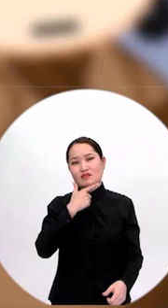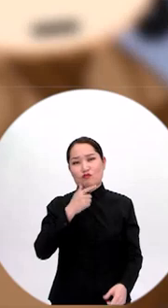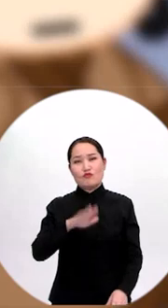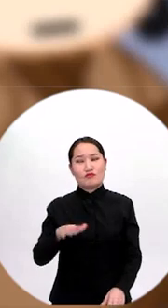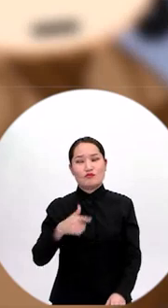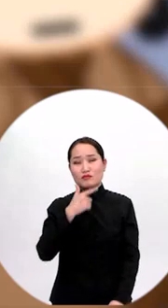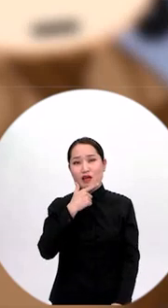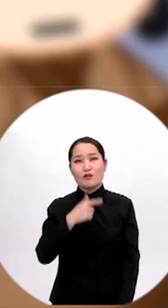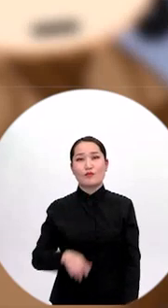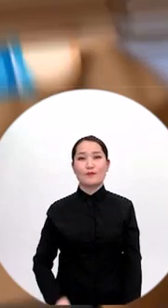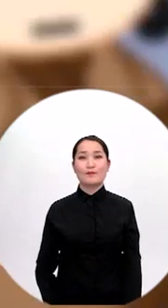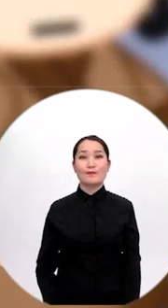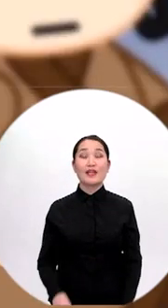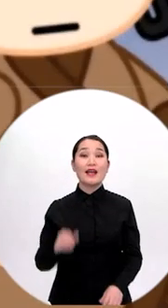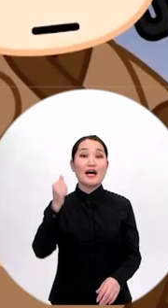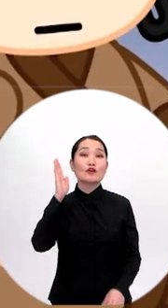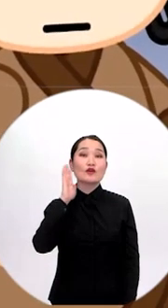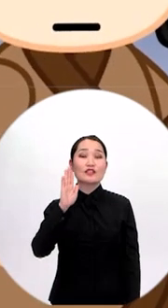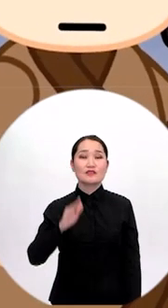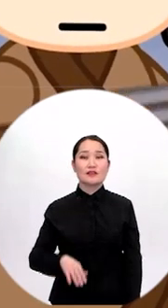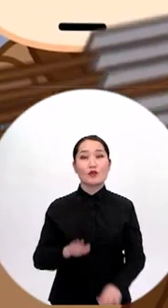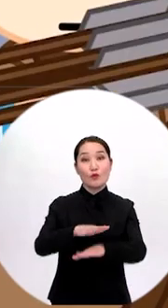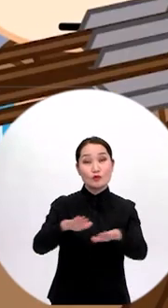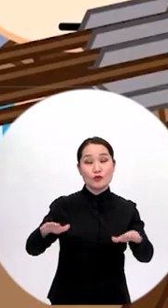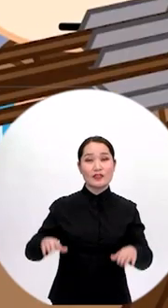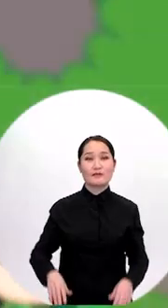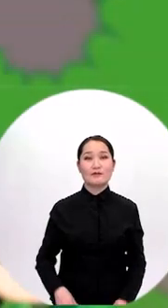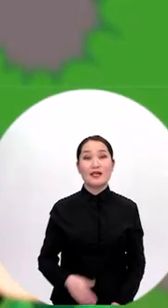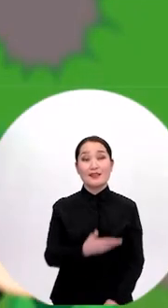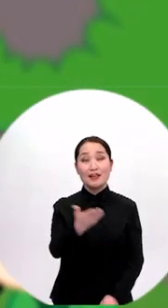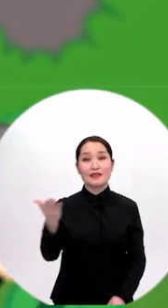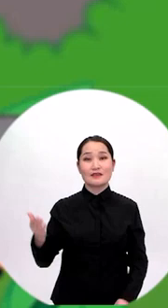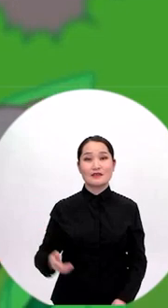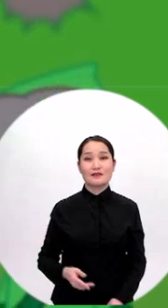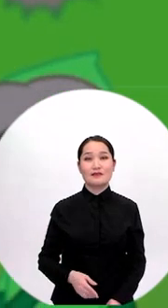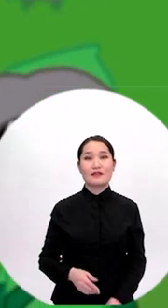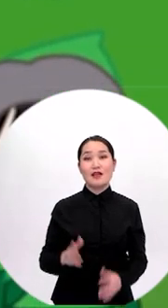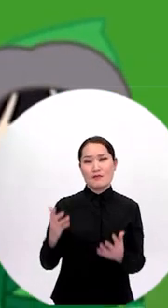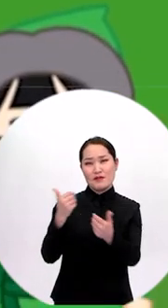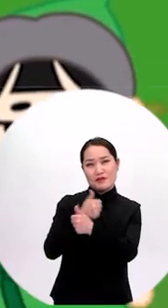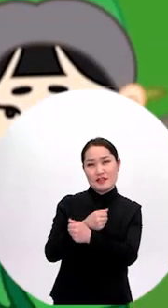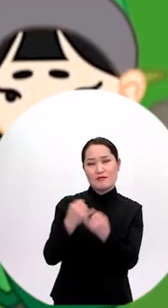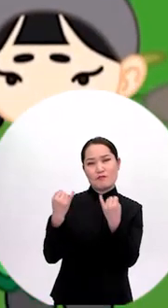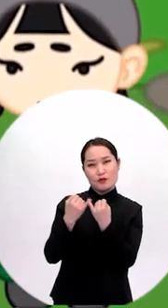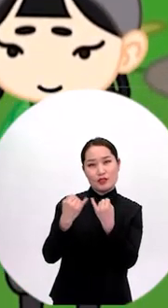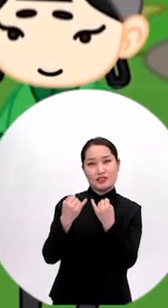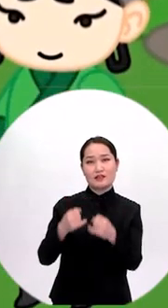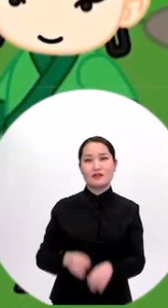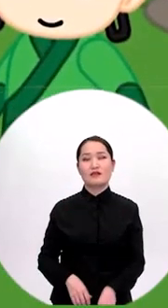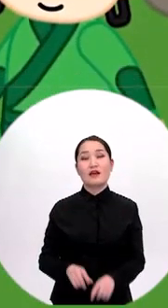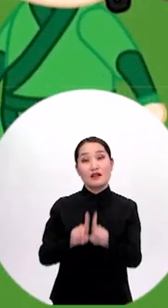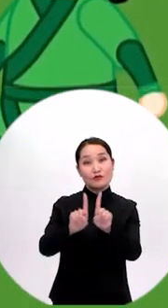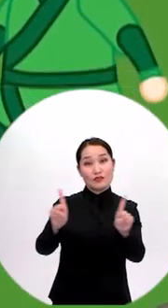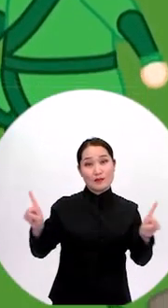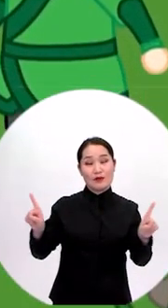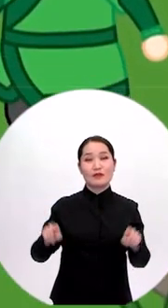чадсангүй. Алуунгоо их. Хүүхдүүд ээ, та нар бие биетэйгээ дайсагнаж нэг нэгээрээ